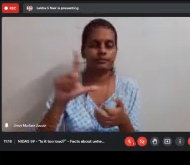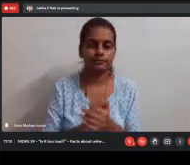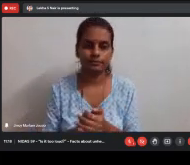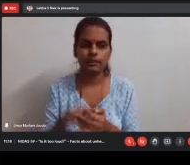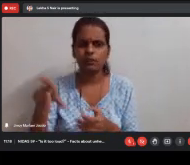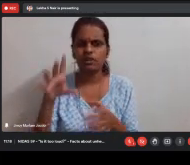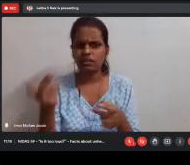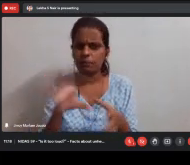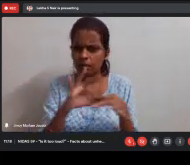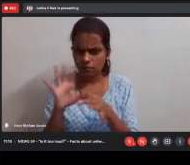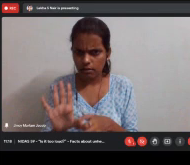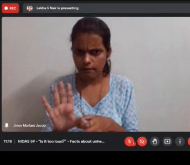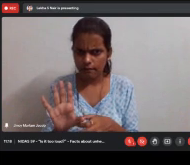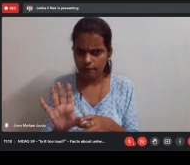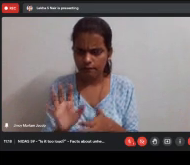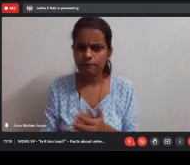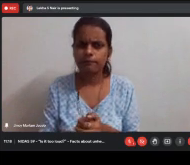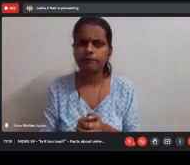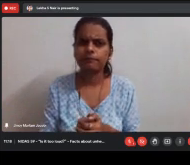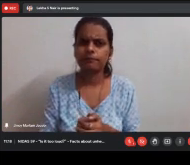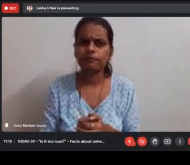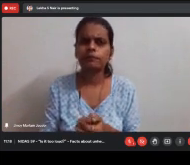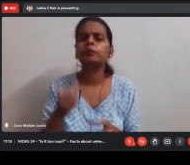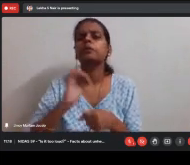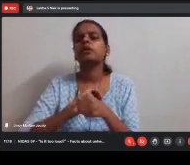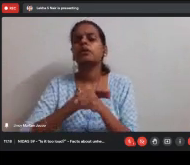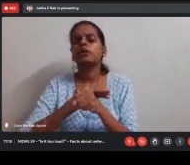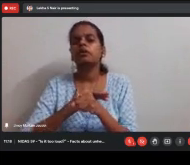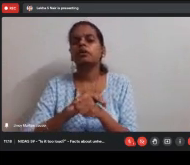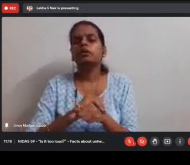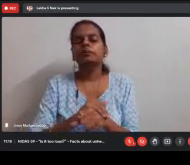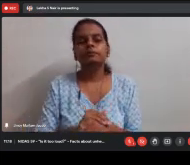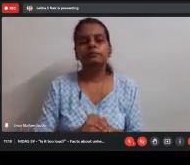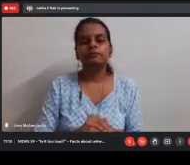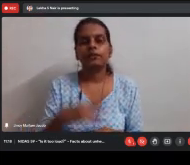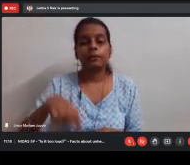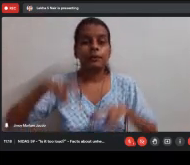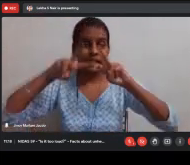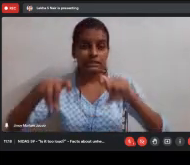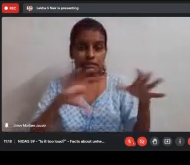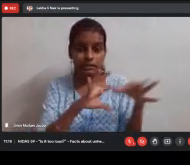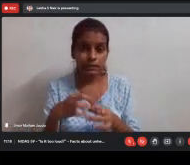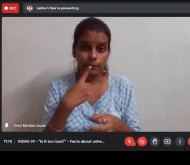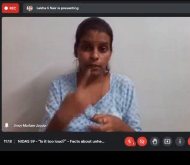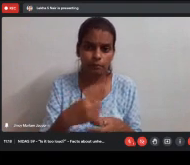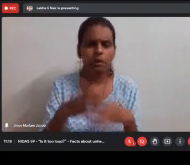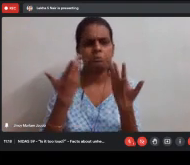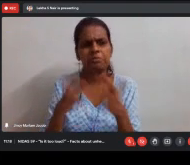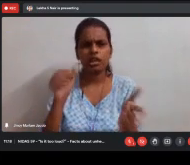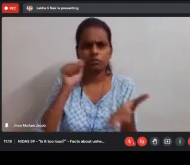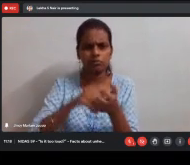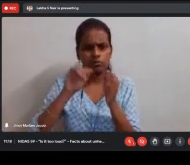ഇത് ബാധിക്കാൻ സാധ്യതയുണ്ട്. സോ ഇത് ഒരു പ്രാധാന്യം അർഹിക്കുന്ന വിഷയം തന്നെയാണ്. ഇനി